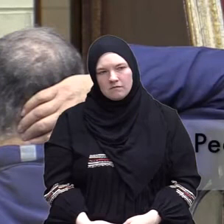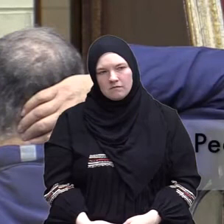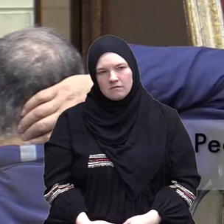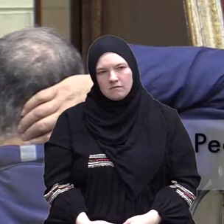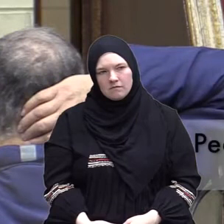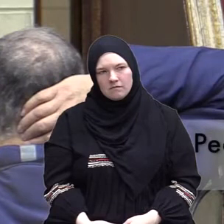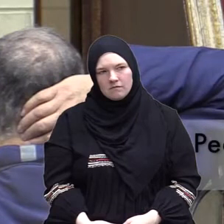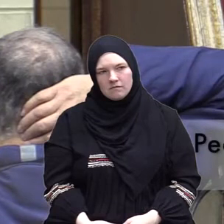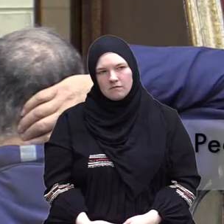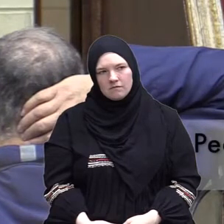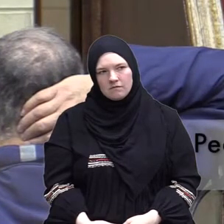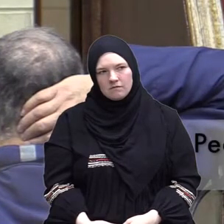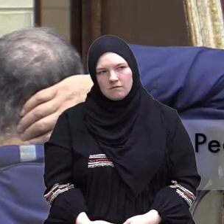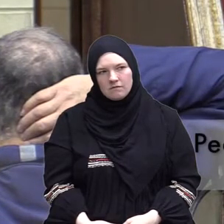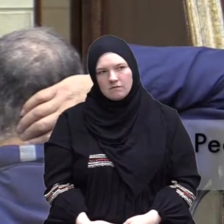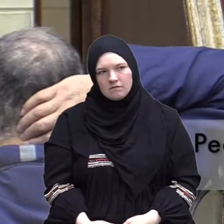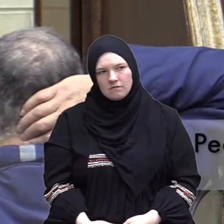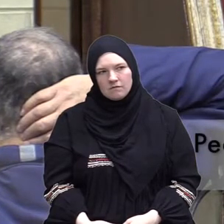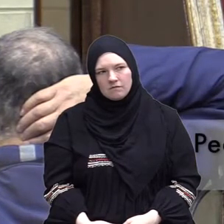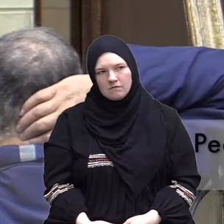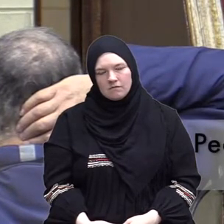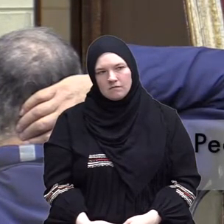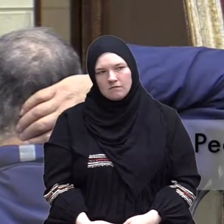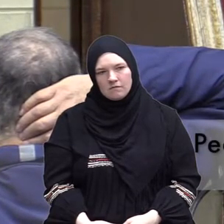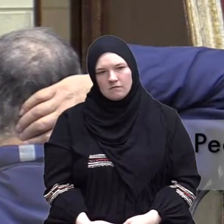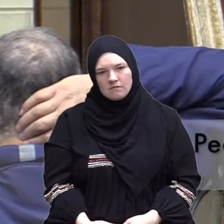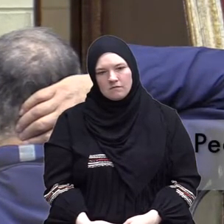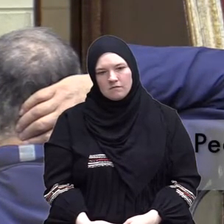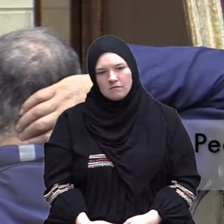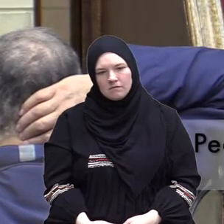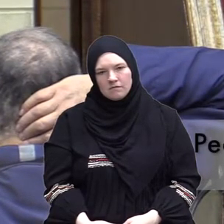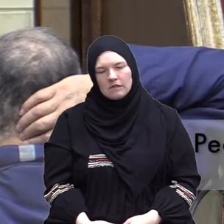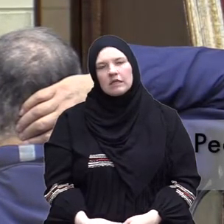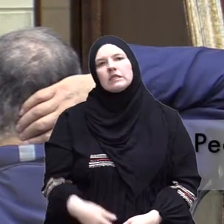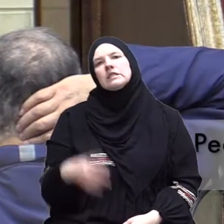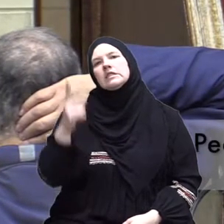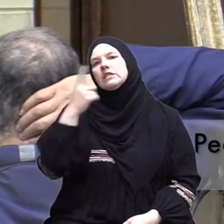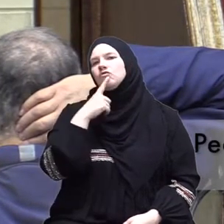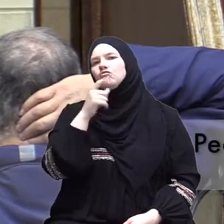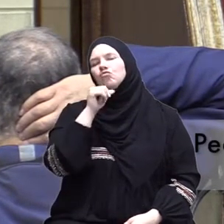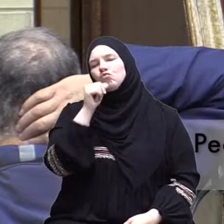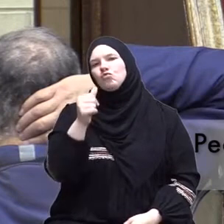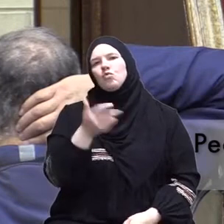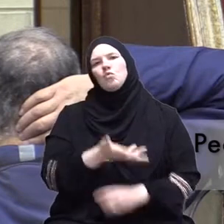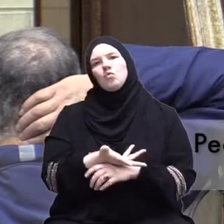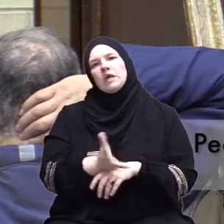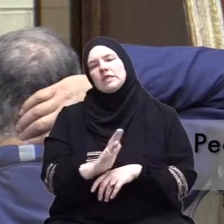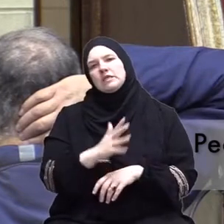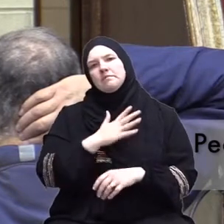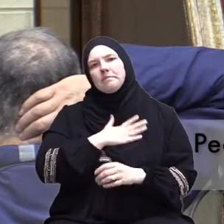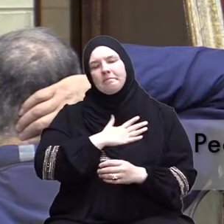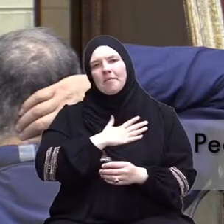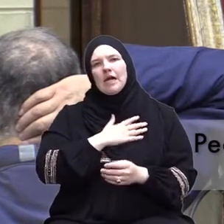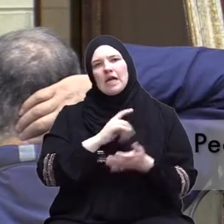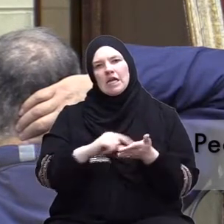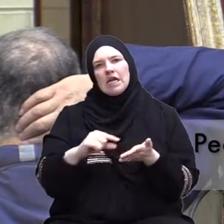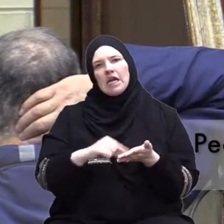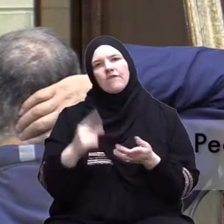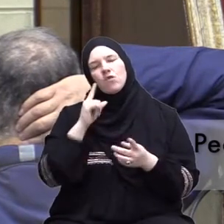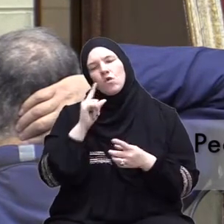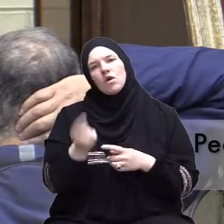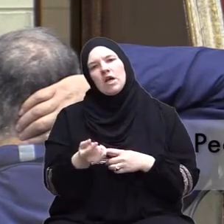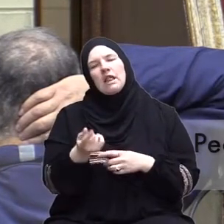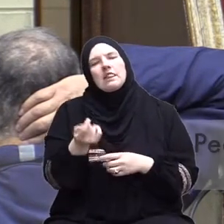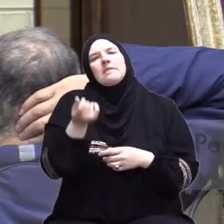قَلِيلًا. Don't sell off my ayat for a small price. And any price is a small price.